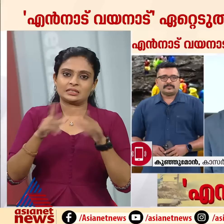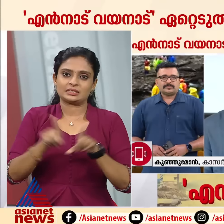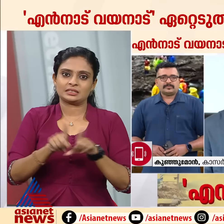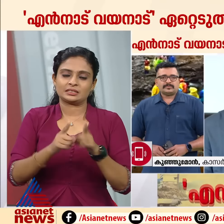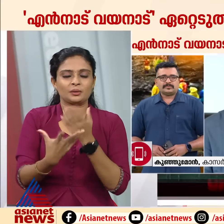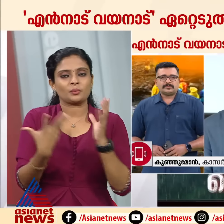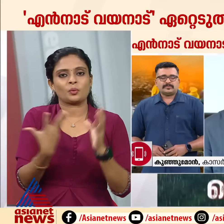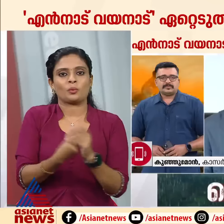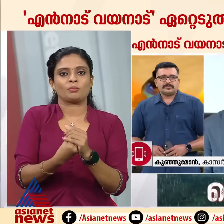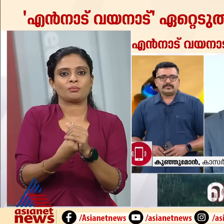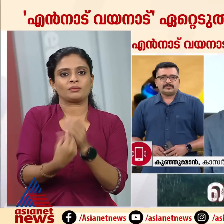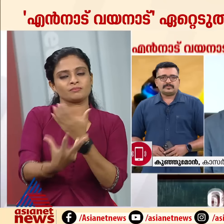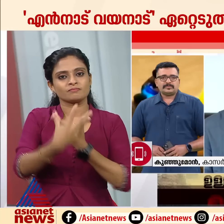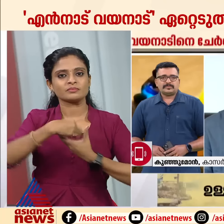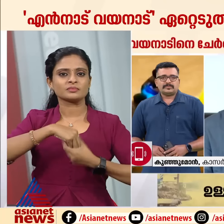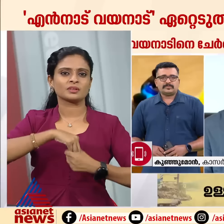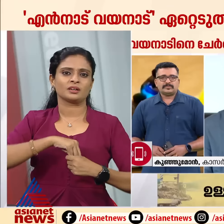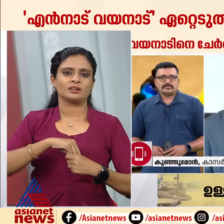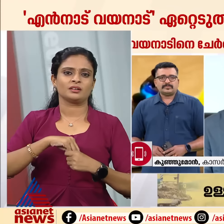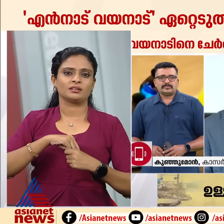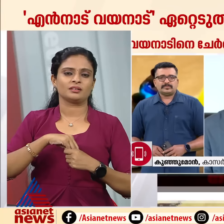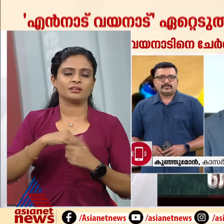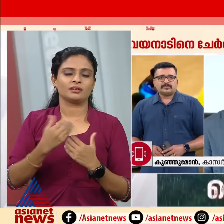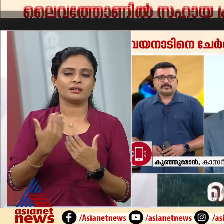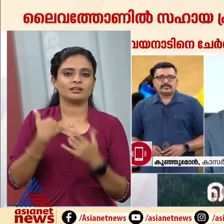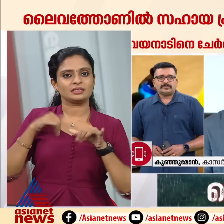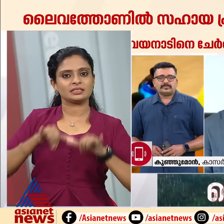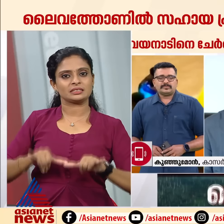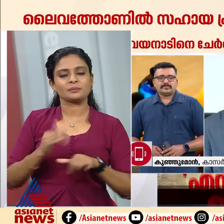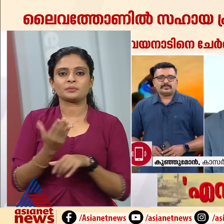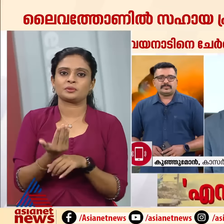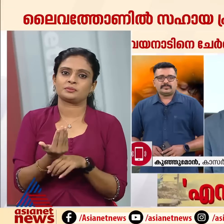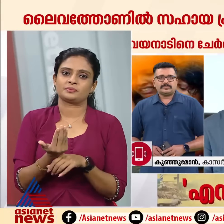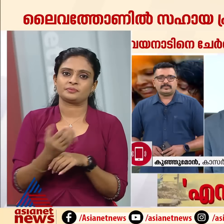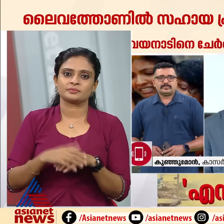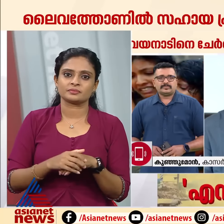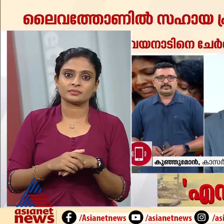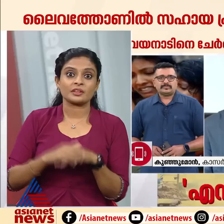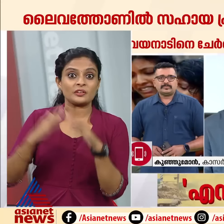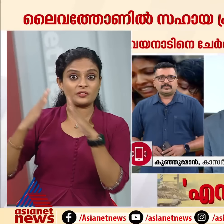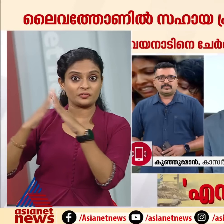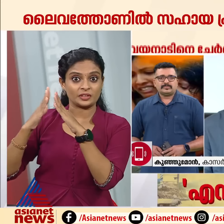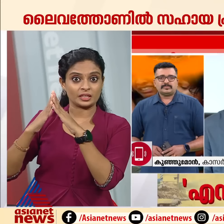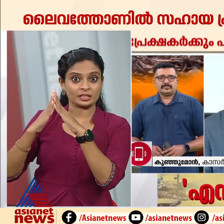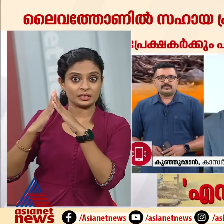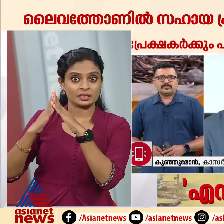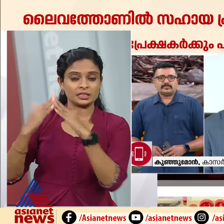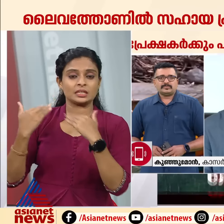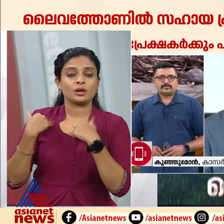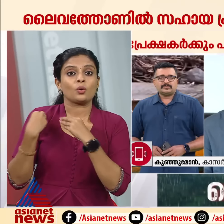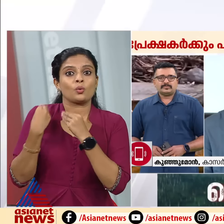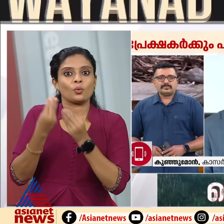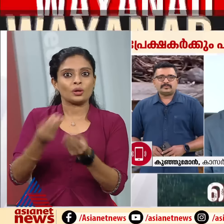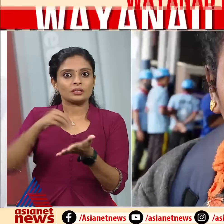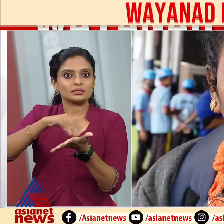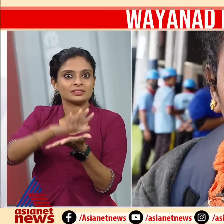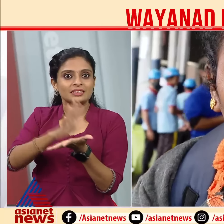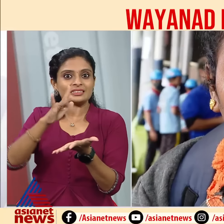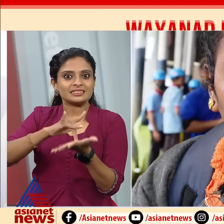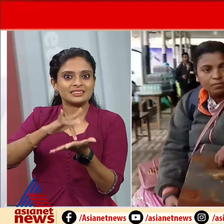അതിന്റെ ഇല്ലായ്മയിലും ഉള്ള അവസ്ഥയിലും എന്തോപ്പം കഴിയും. അവർക്കൊരു വീട് അവിടെ ഞാൻ കൊടുക്കുന്ന തറയിലൊരു